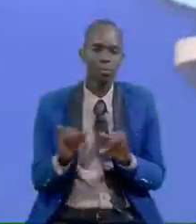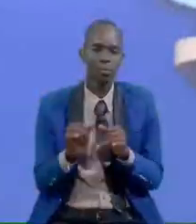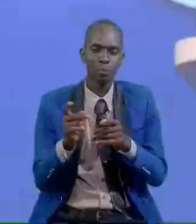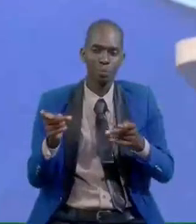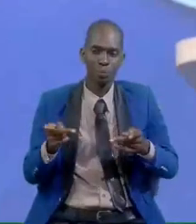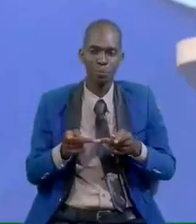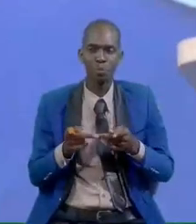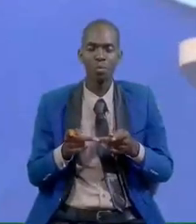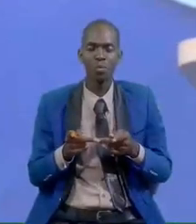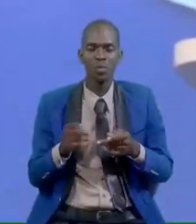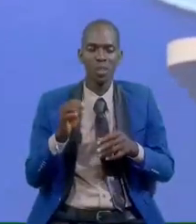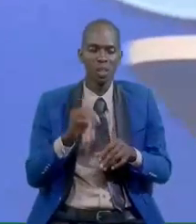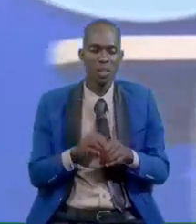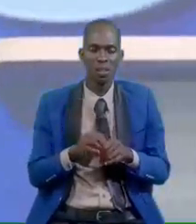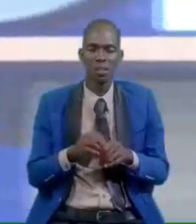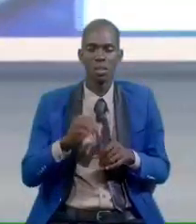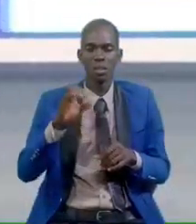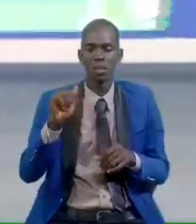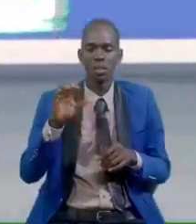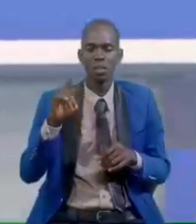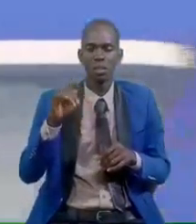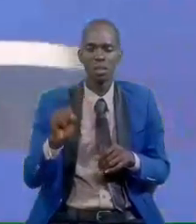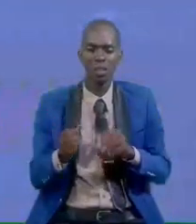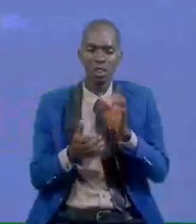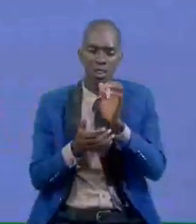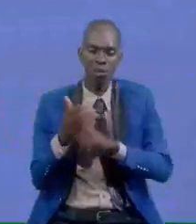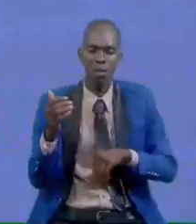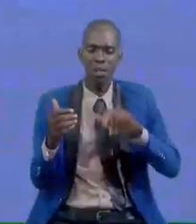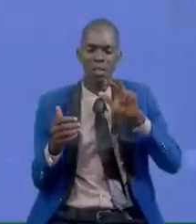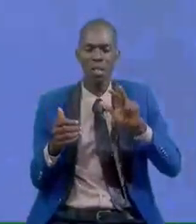verset 35, verset 35.